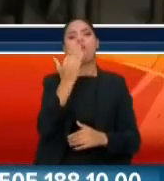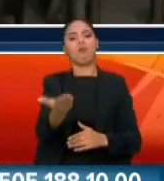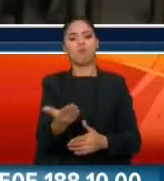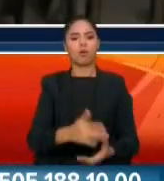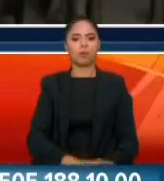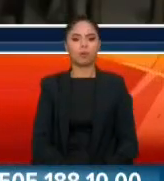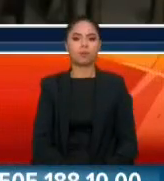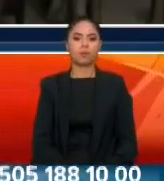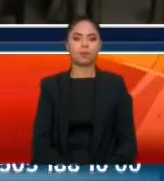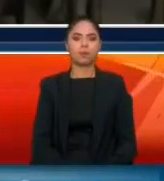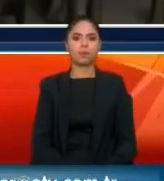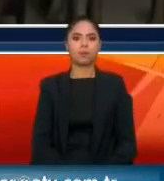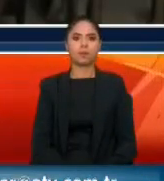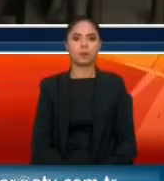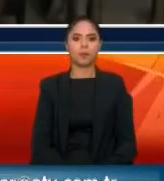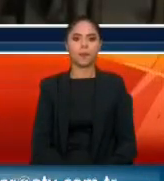çıktı.